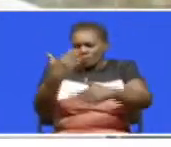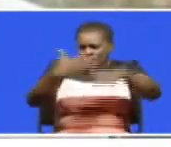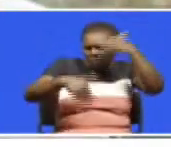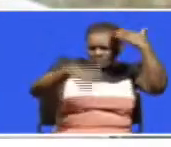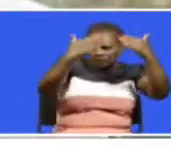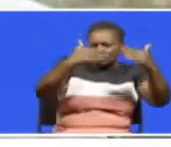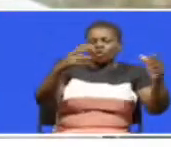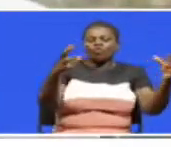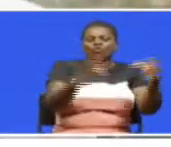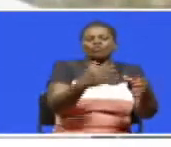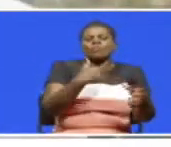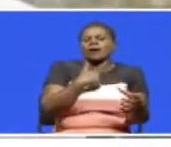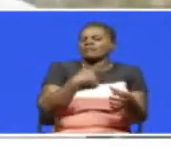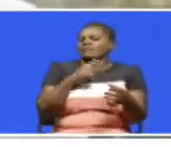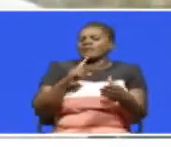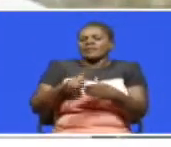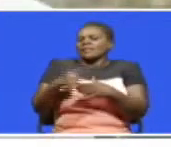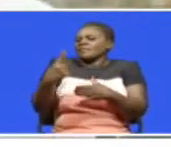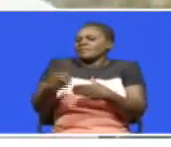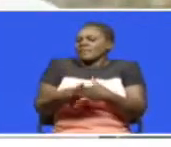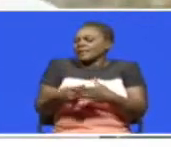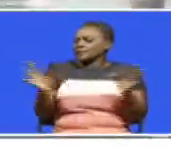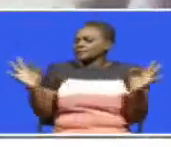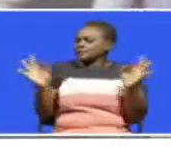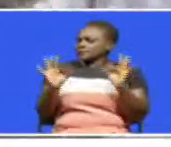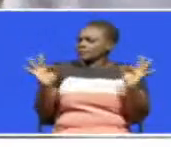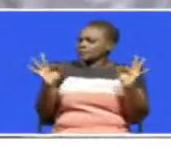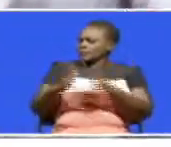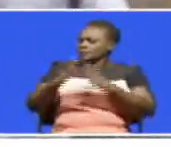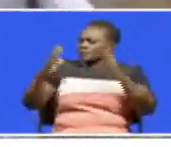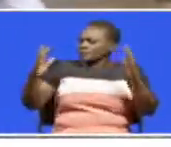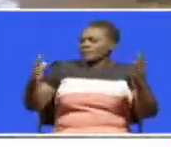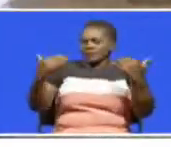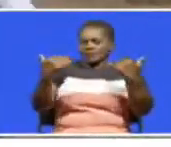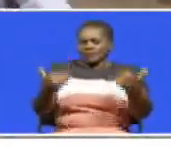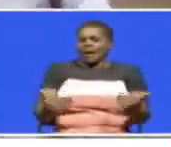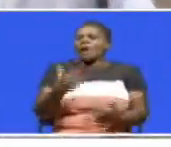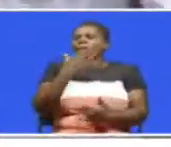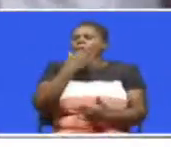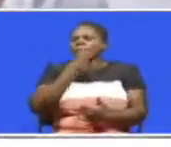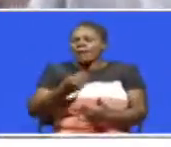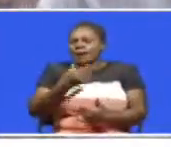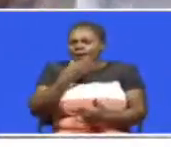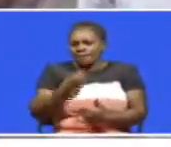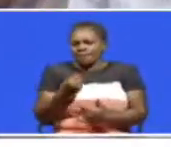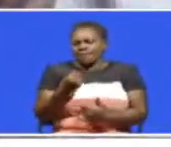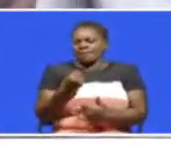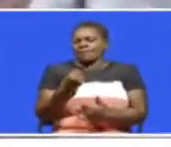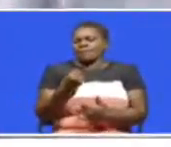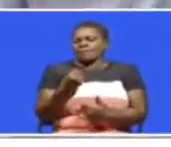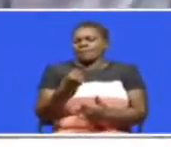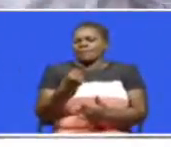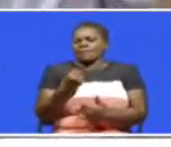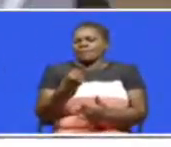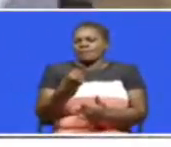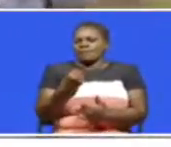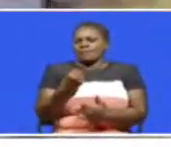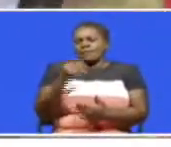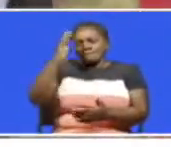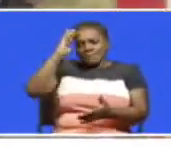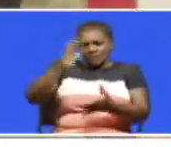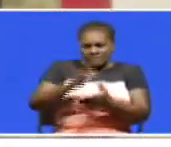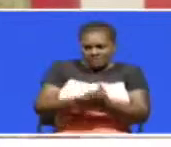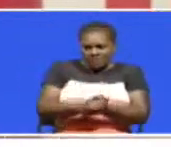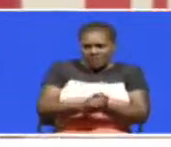professionals, then ni maajabu sana. Kwa sasa mzee Joseph Chebii Malatit anaamini